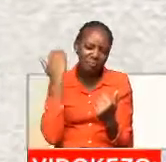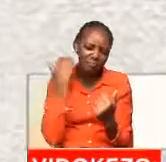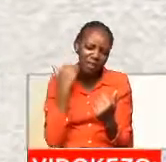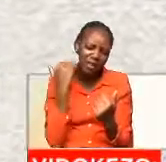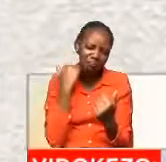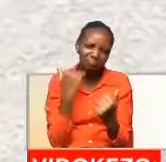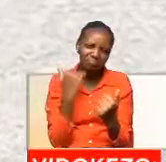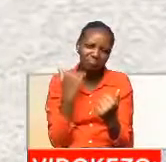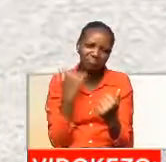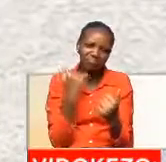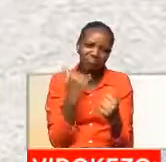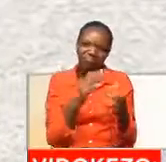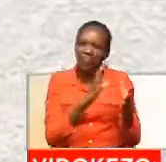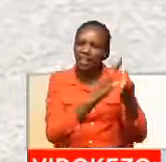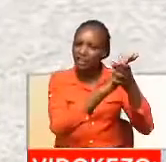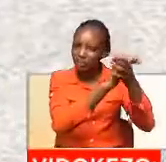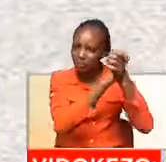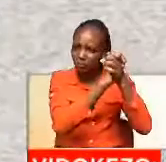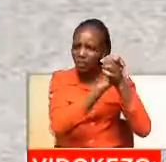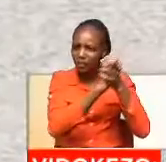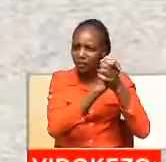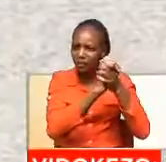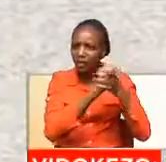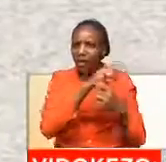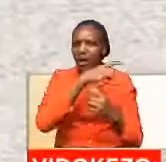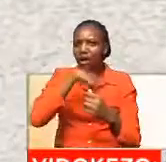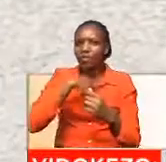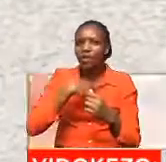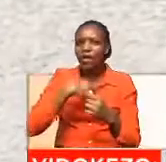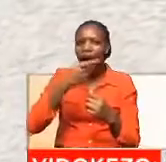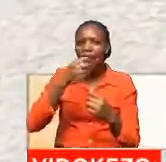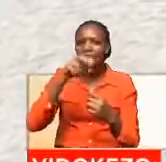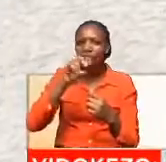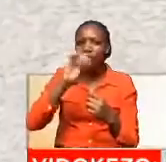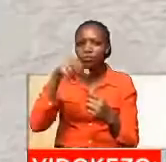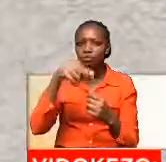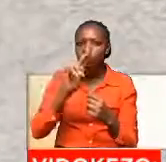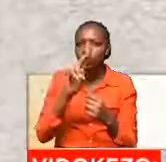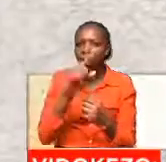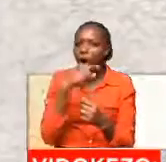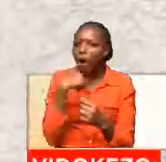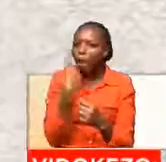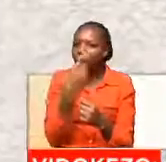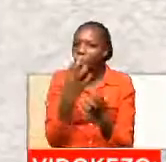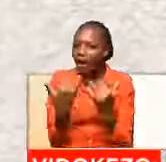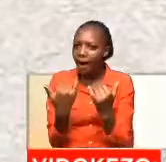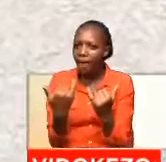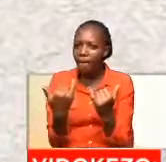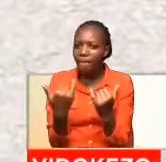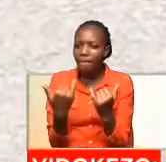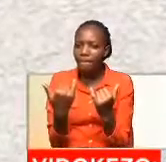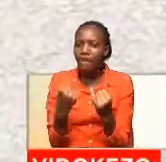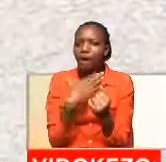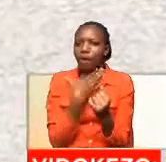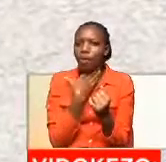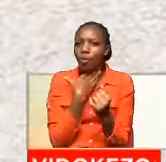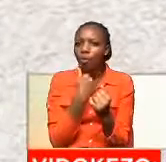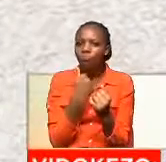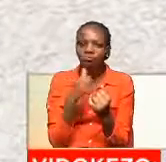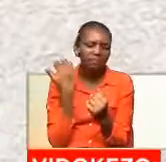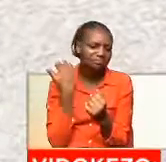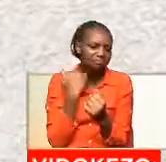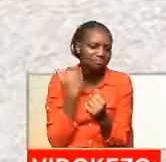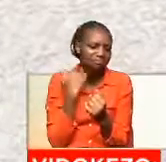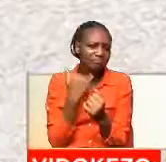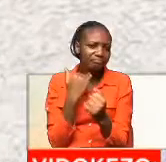chama. Mwenyekiti, you know, katibu mkuu wa chama mheshimiwa Raphael Tuju ambaye tumeona akitaka kufanya ulagai